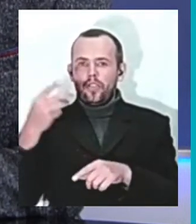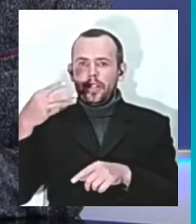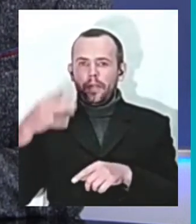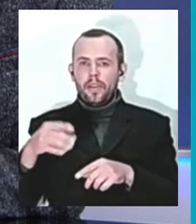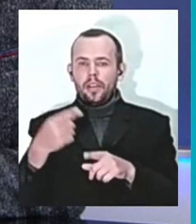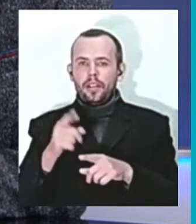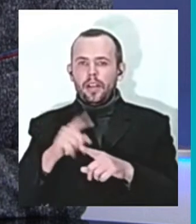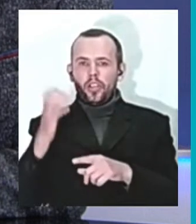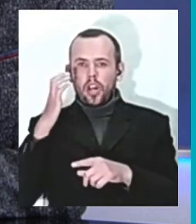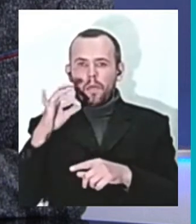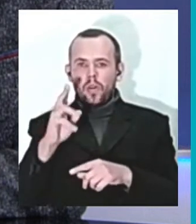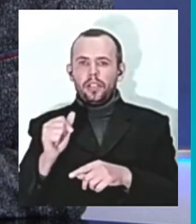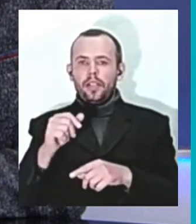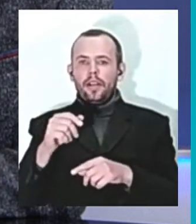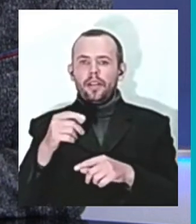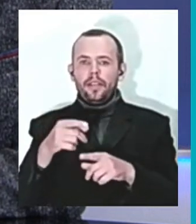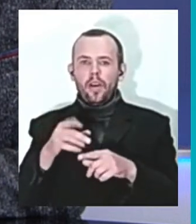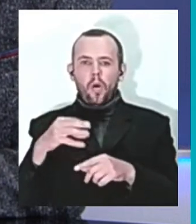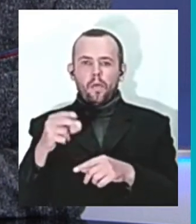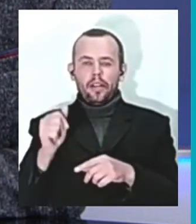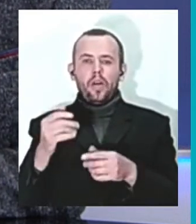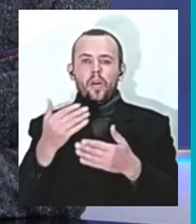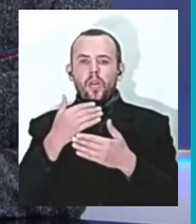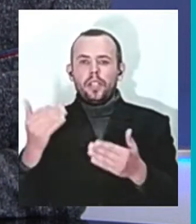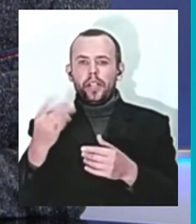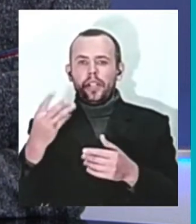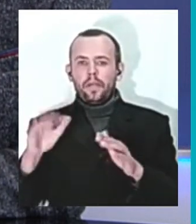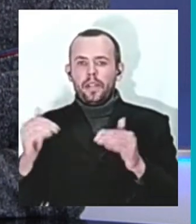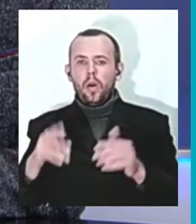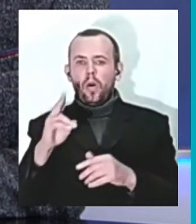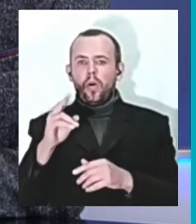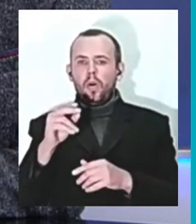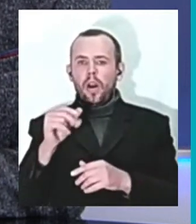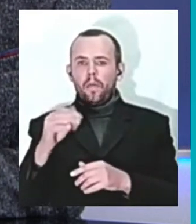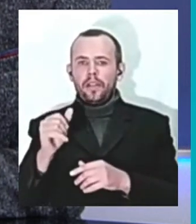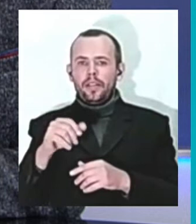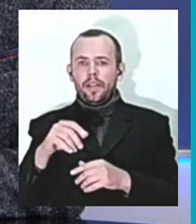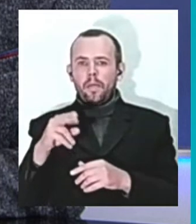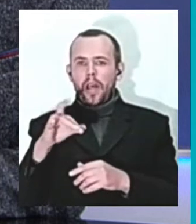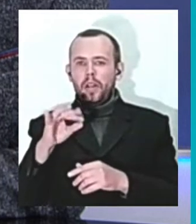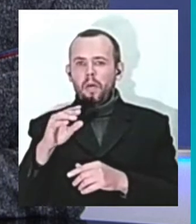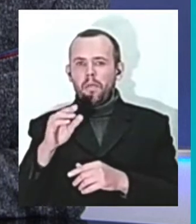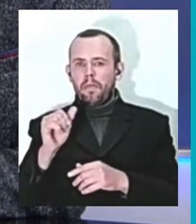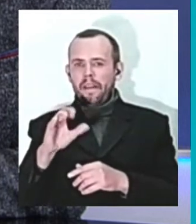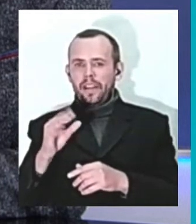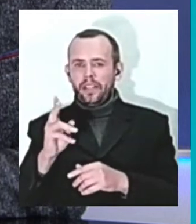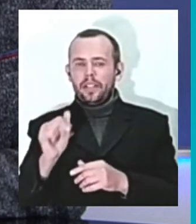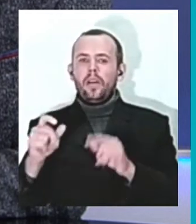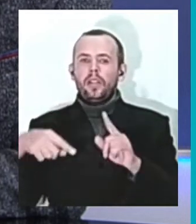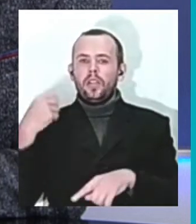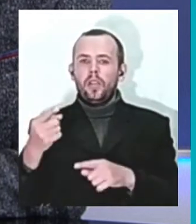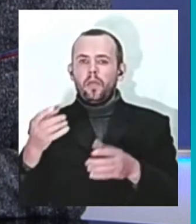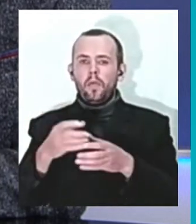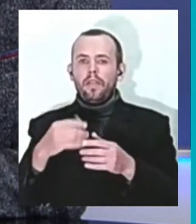та Новоборисівська громади. Останні 3 місця – це Кубейська, Маразліївська, Петропавлівська. Наступна група – це вже від 10